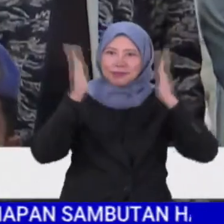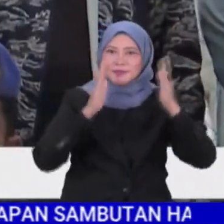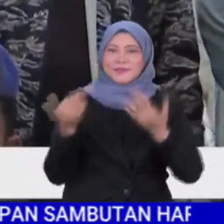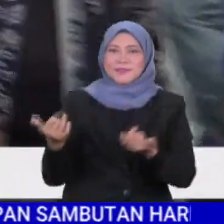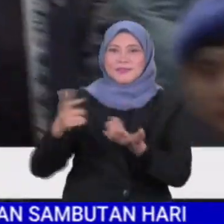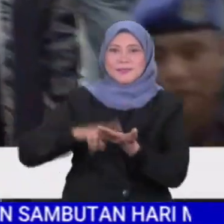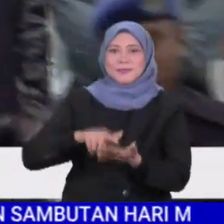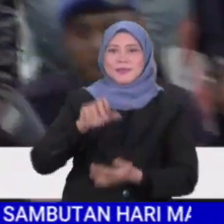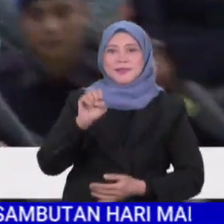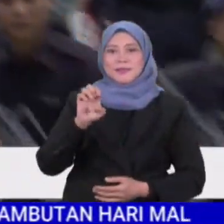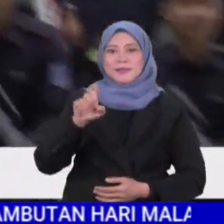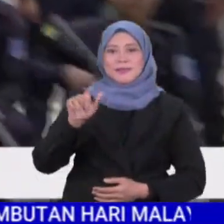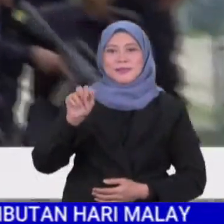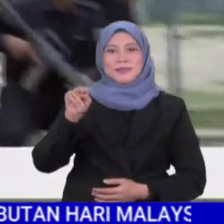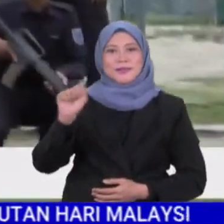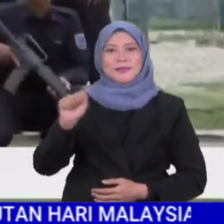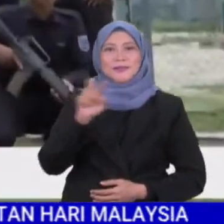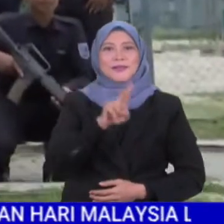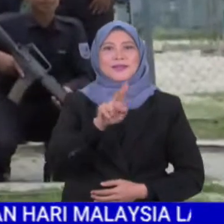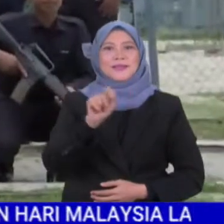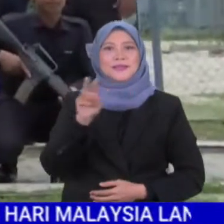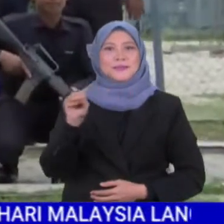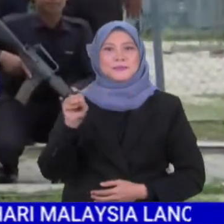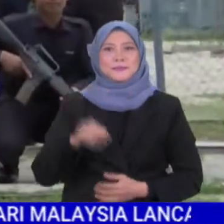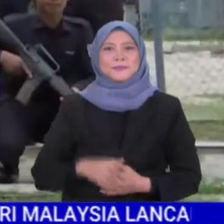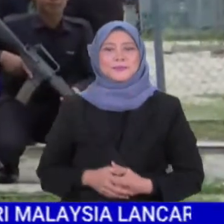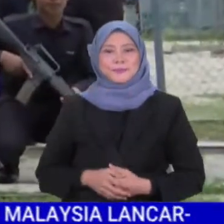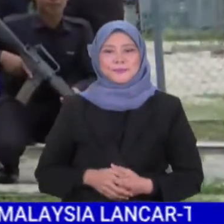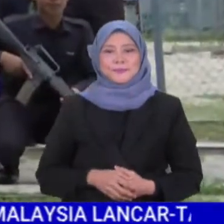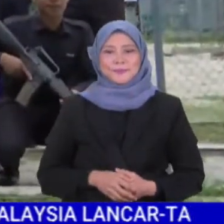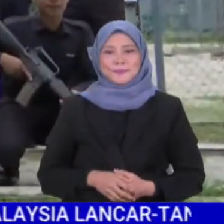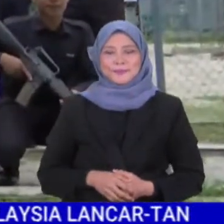Laporan Serina Olivia Chong, RTM.